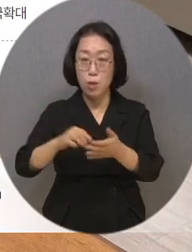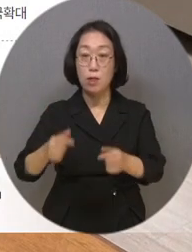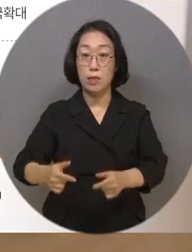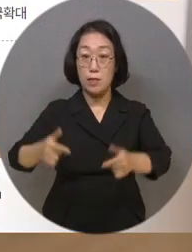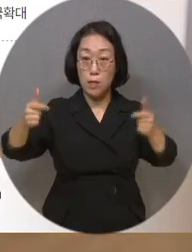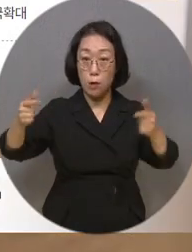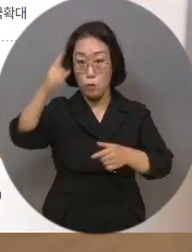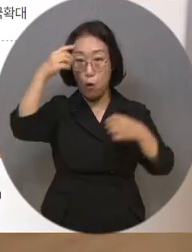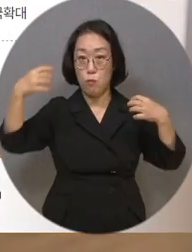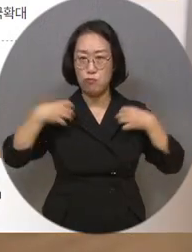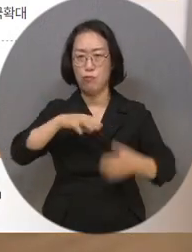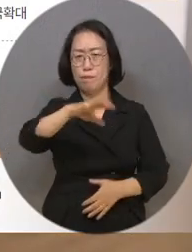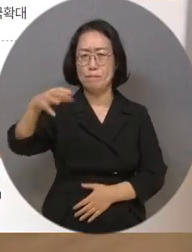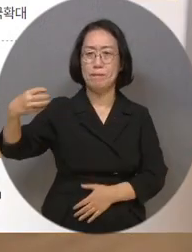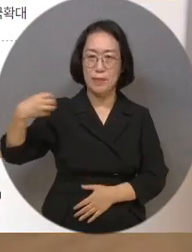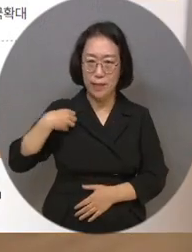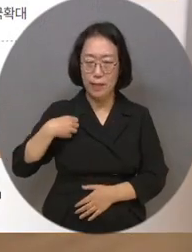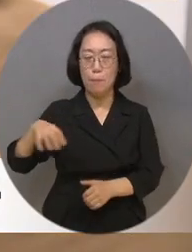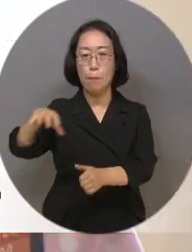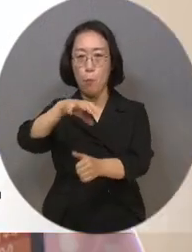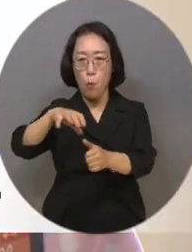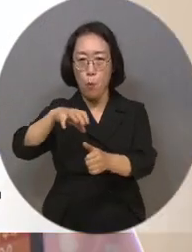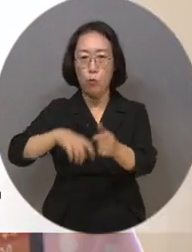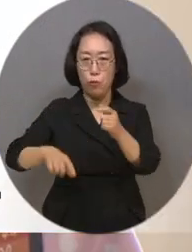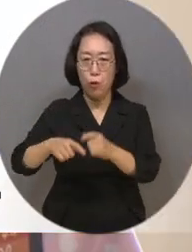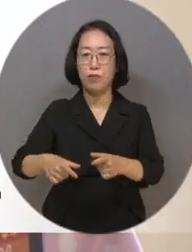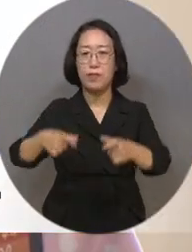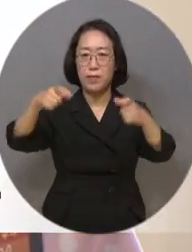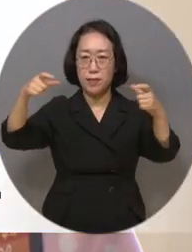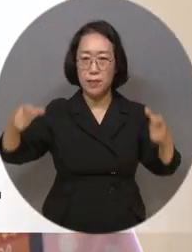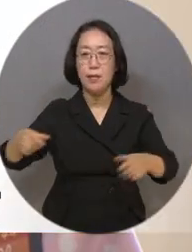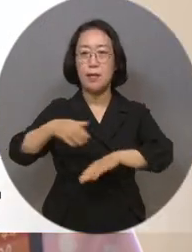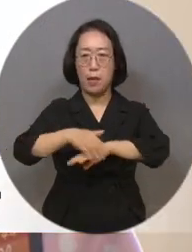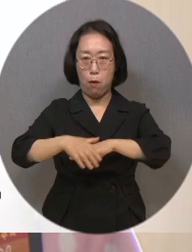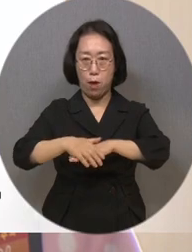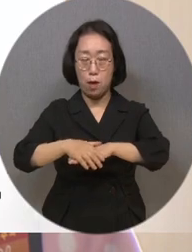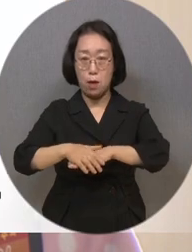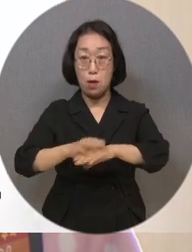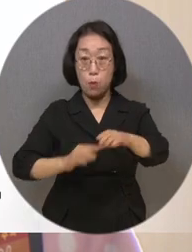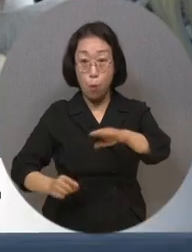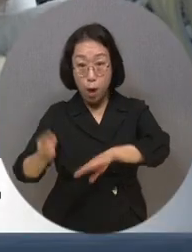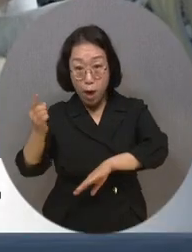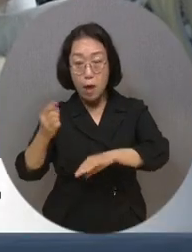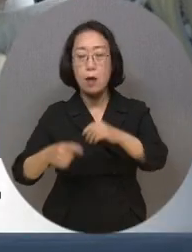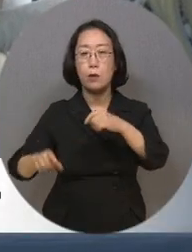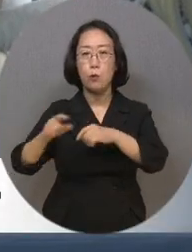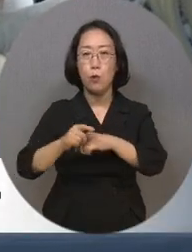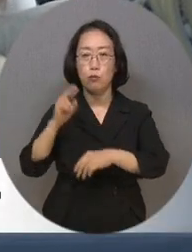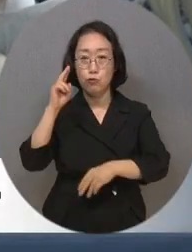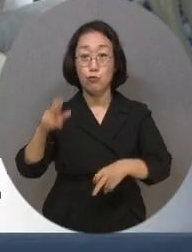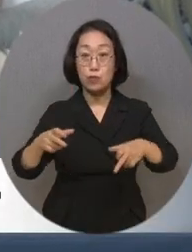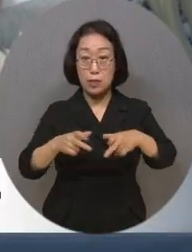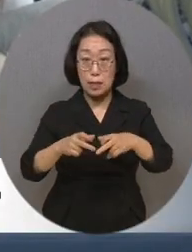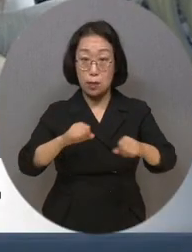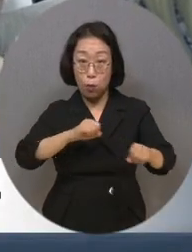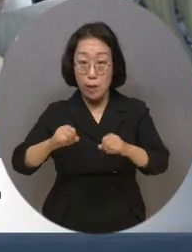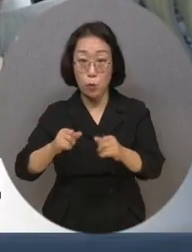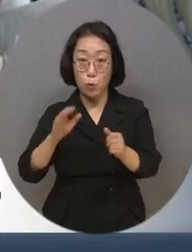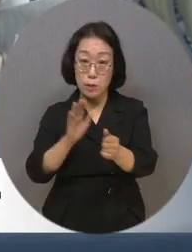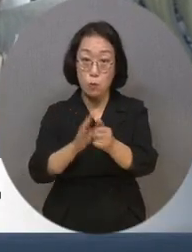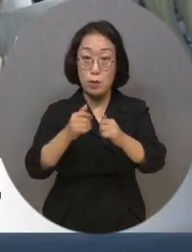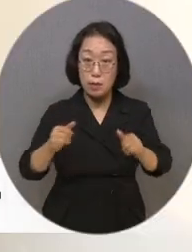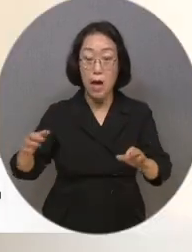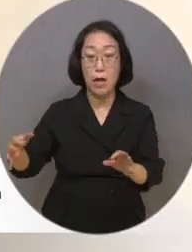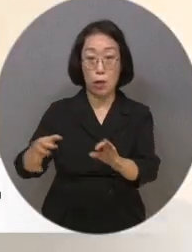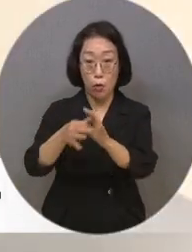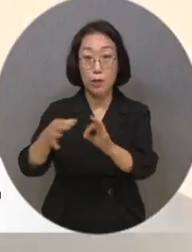국가가 책임지는 보호 체계를 구축할 방침입니다 이 밖에도 중증장애인의 활동지원사 연계 강화를 위해